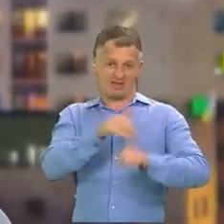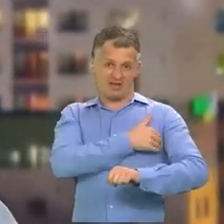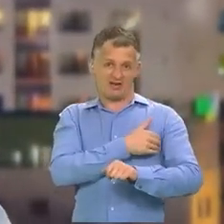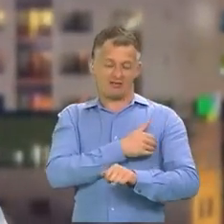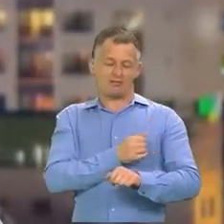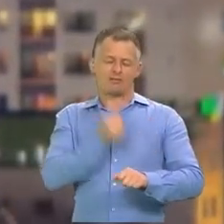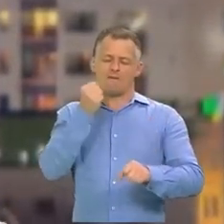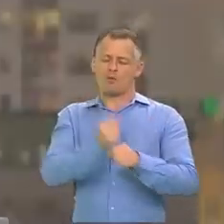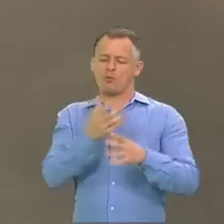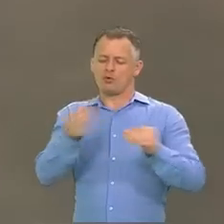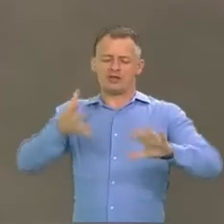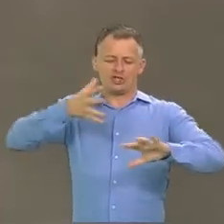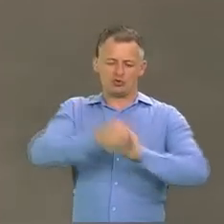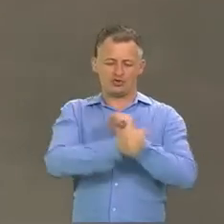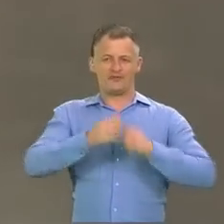făcut ravagii.